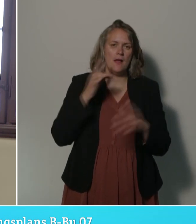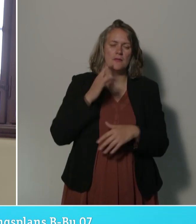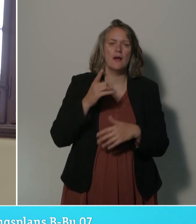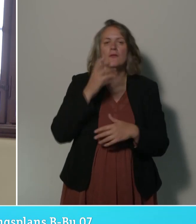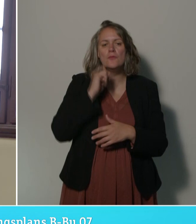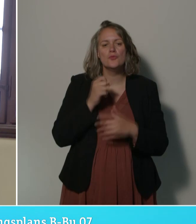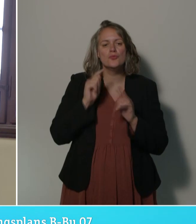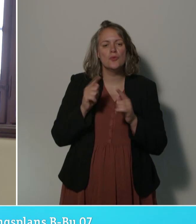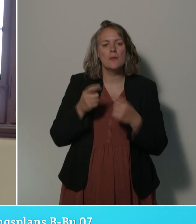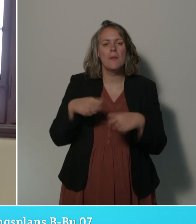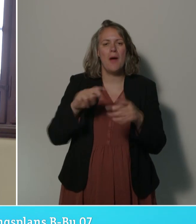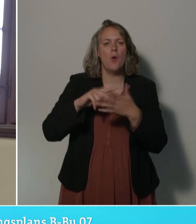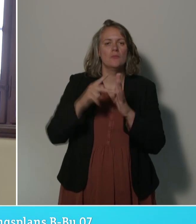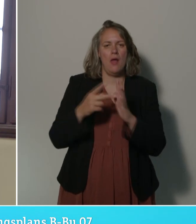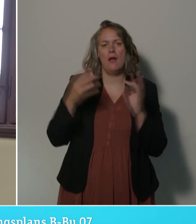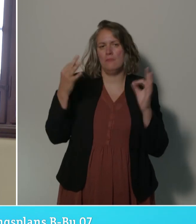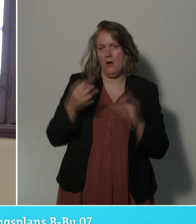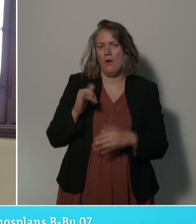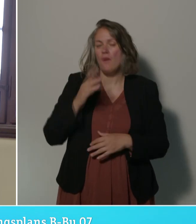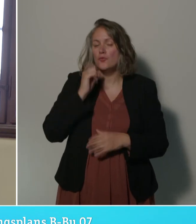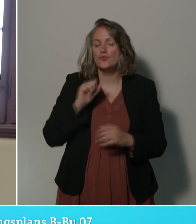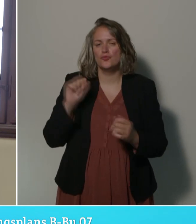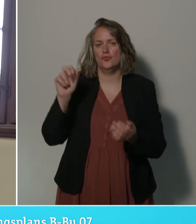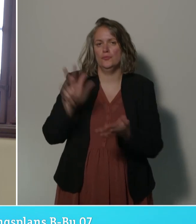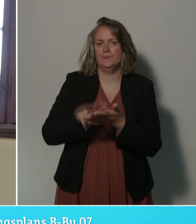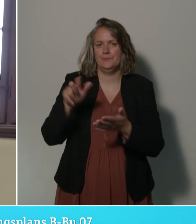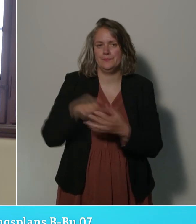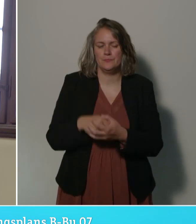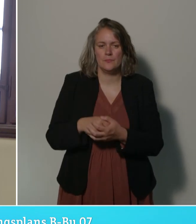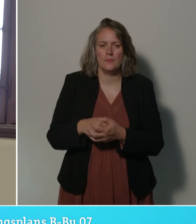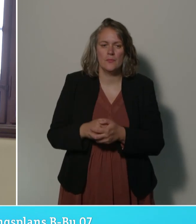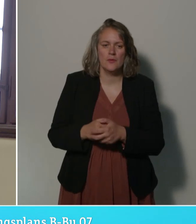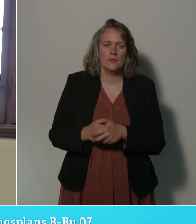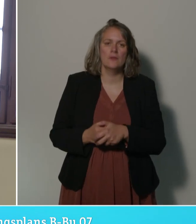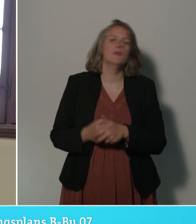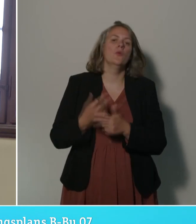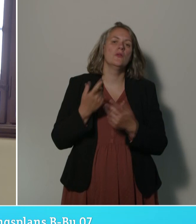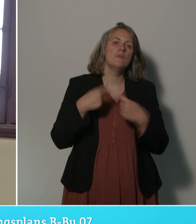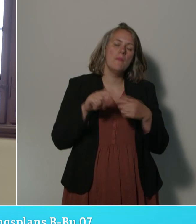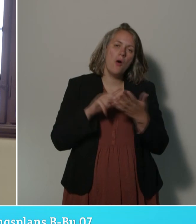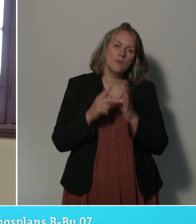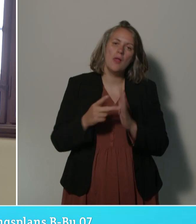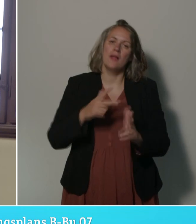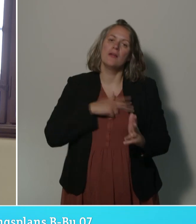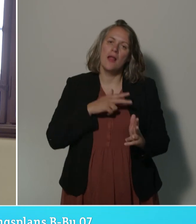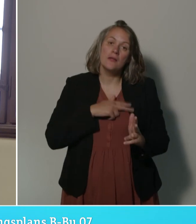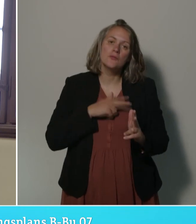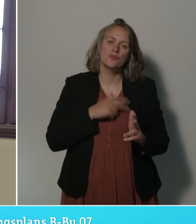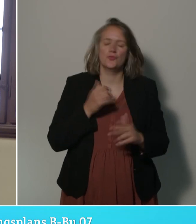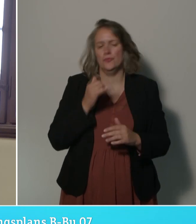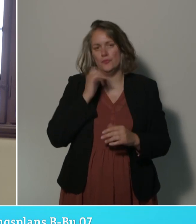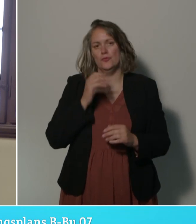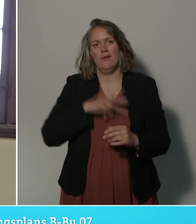dort einen Bebauungsplan verabschieden wollen, der Chancen auf Realisierung hat. Wir können ja mit einem